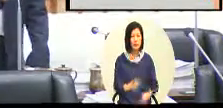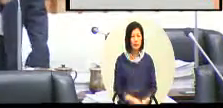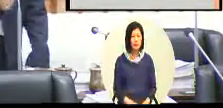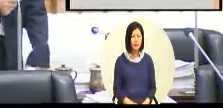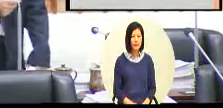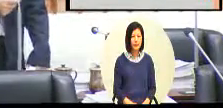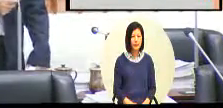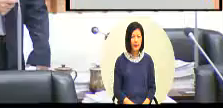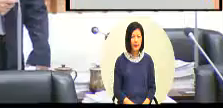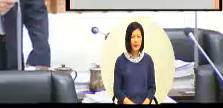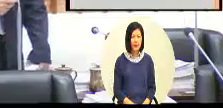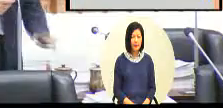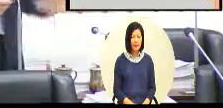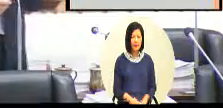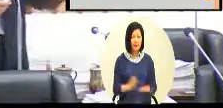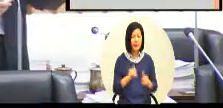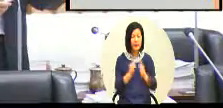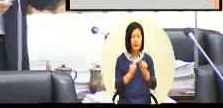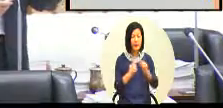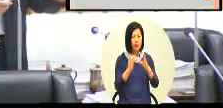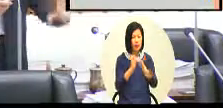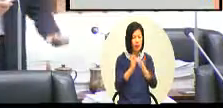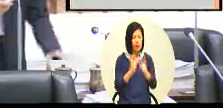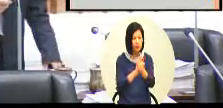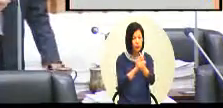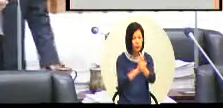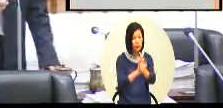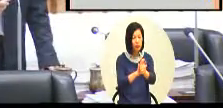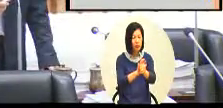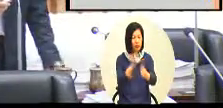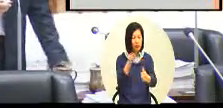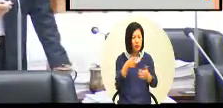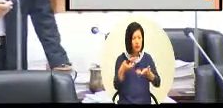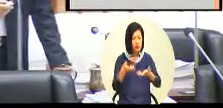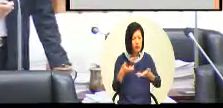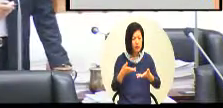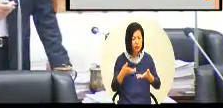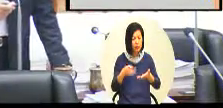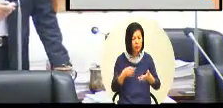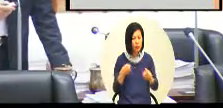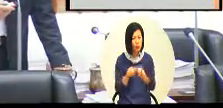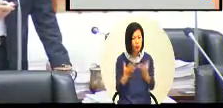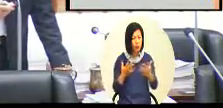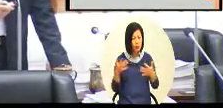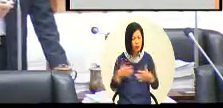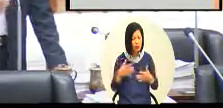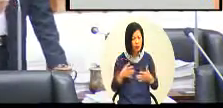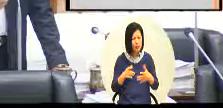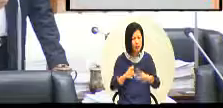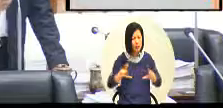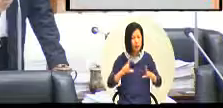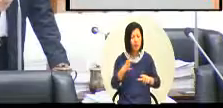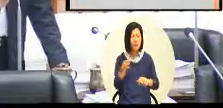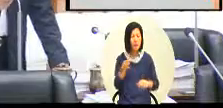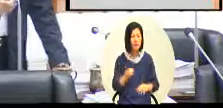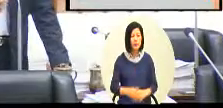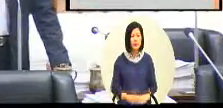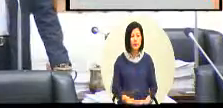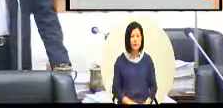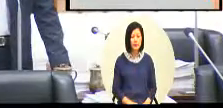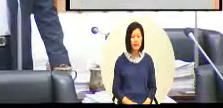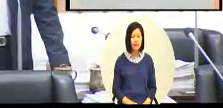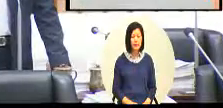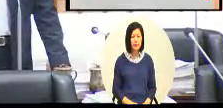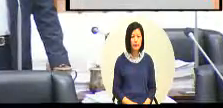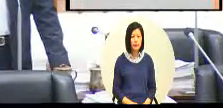们这个社会局在推动的问题，我认为产生的问题并不是很大，那不管是